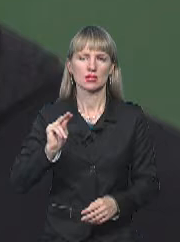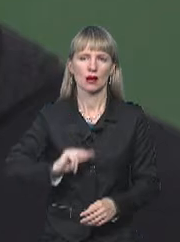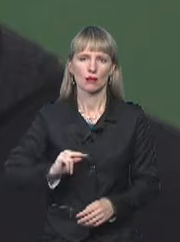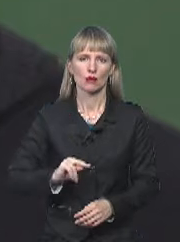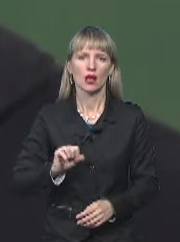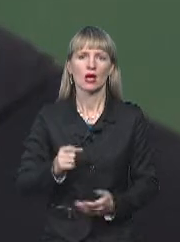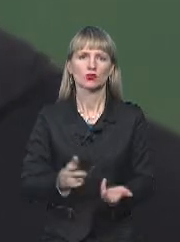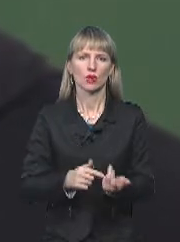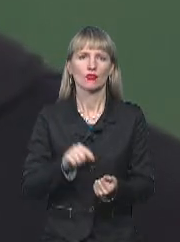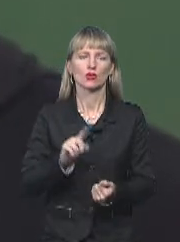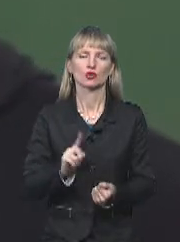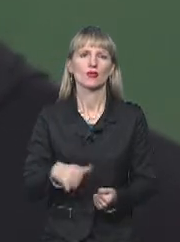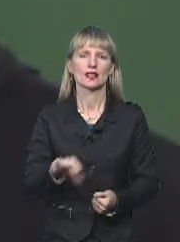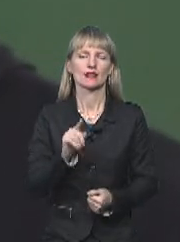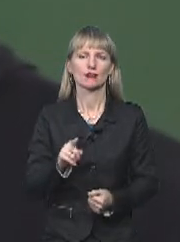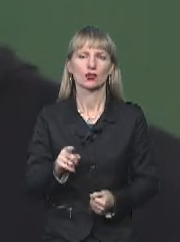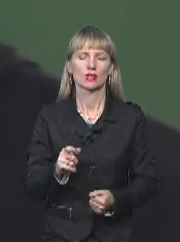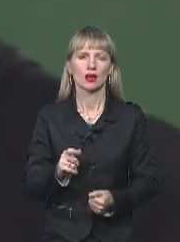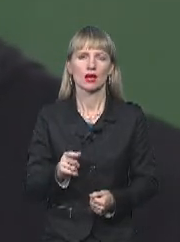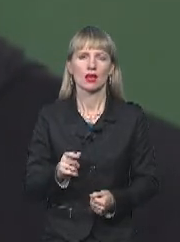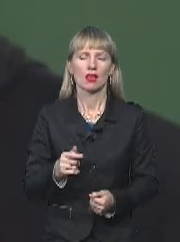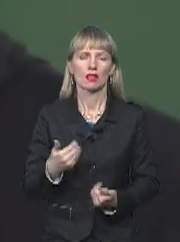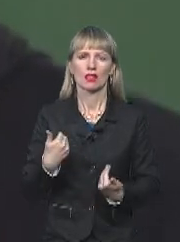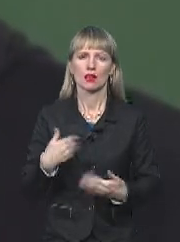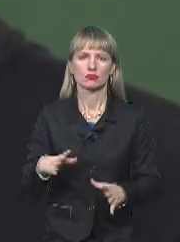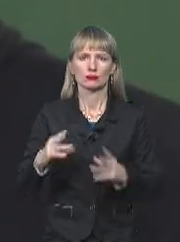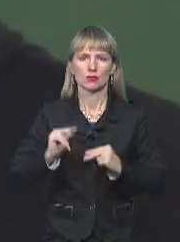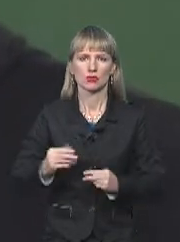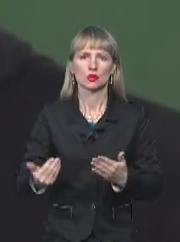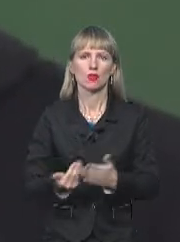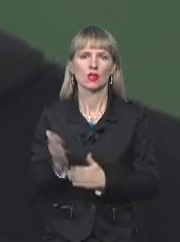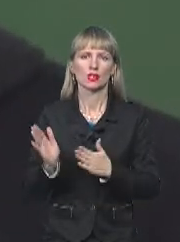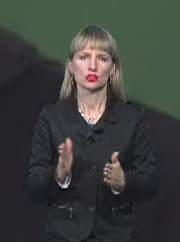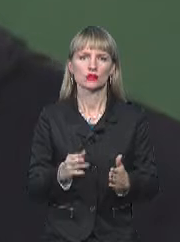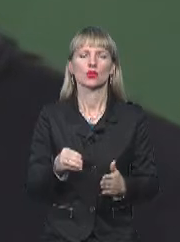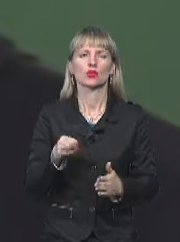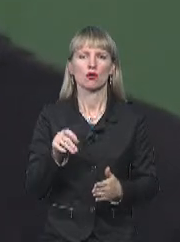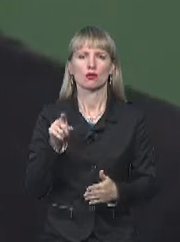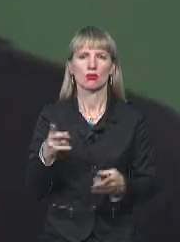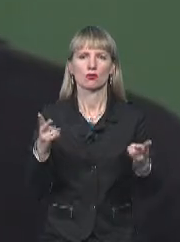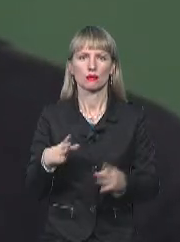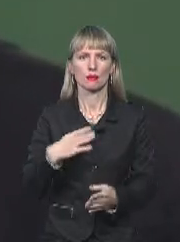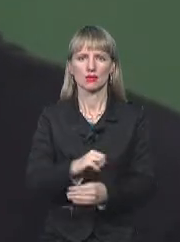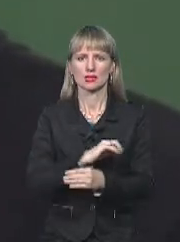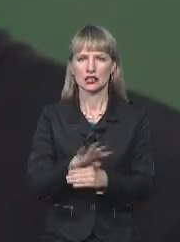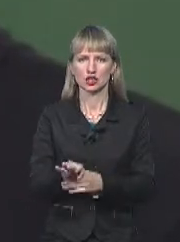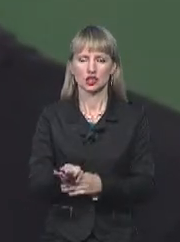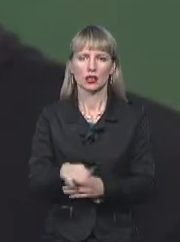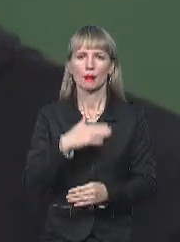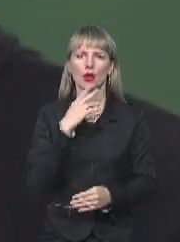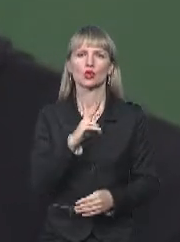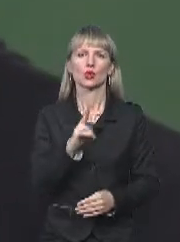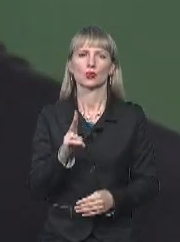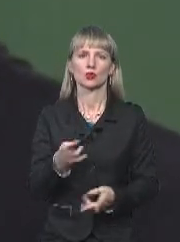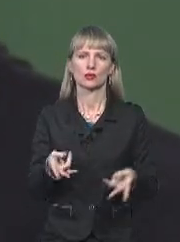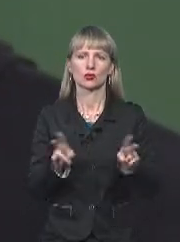з урахуванням того, що всі вони не дуже хотіли співпрацювати з новим режимом, то підлягали знищенню. Багато хто тут